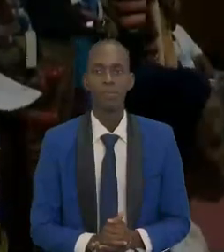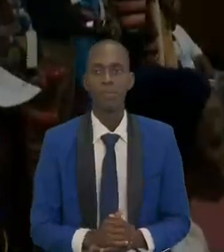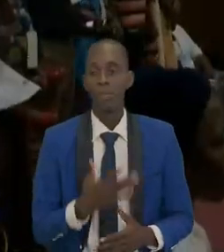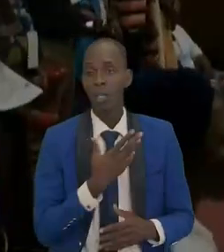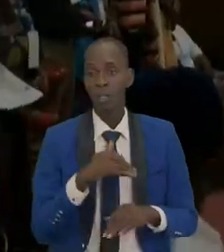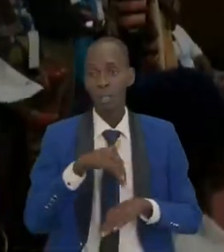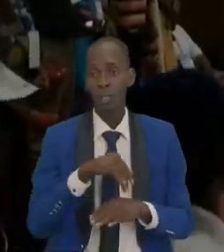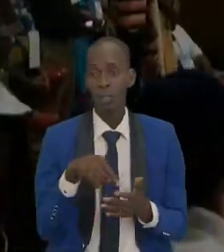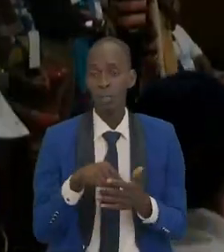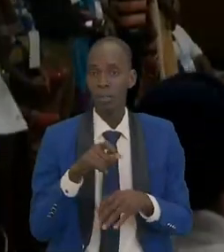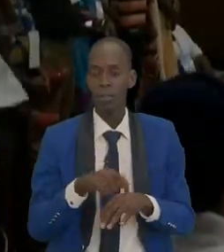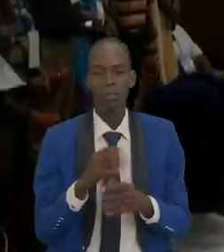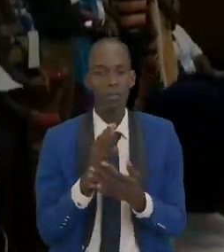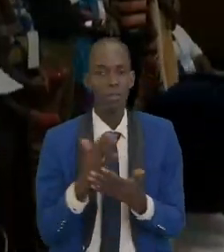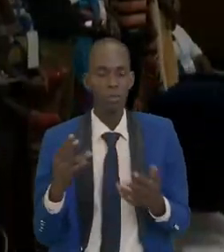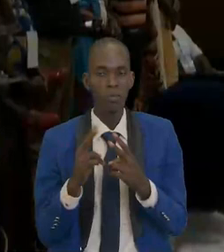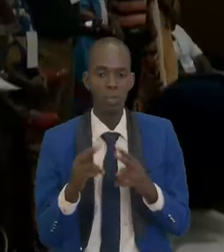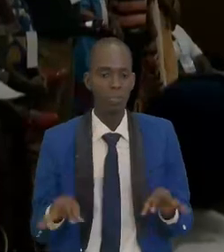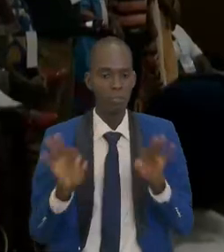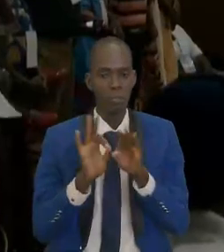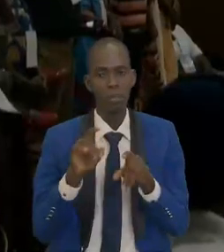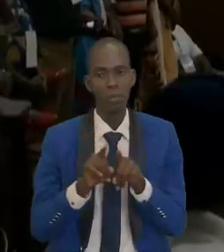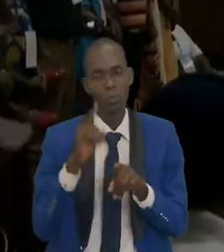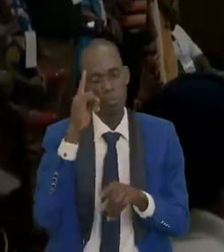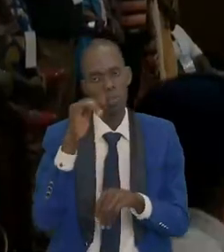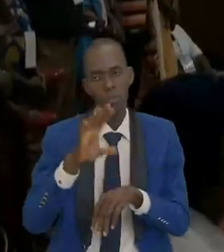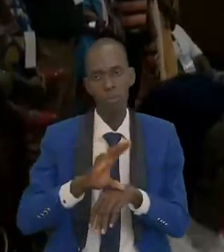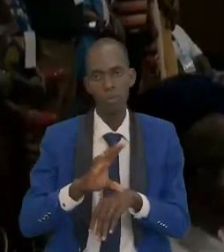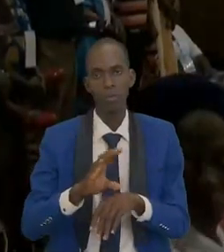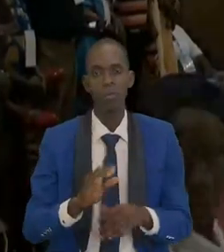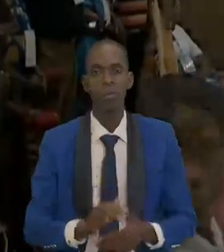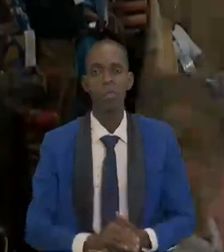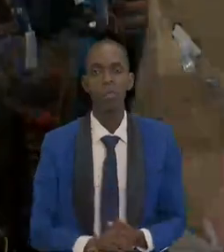Et en ce moment, quelque chose d'important pour l'Église.